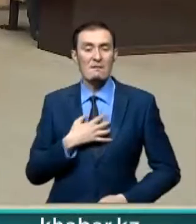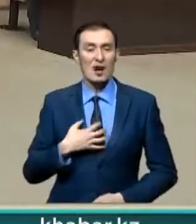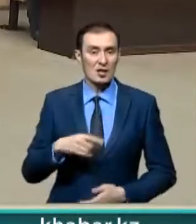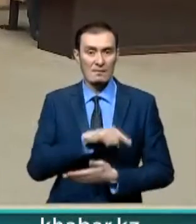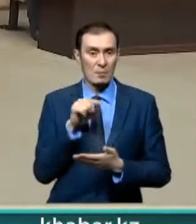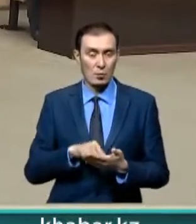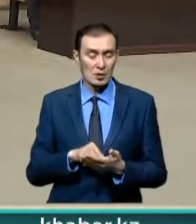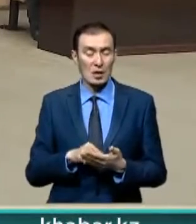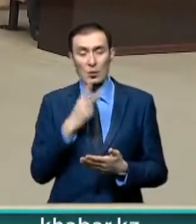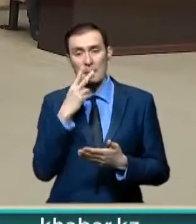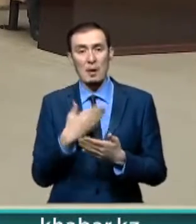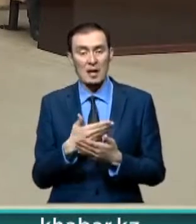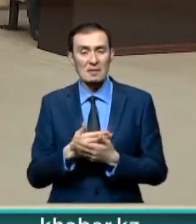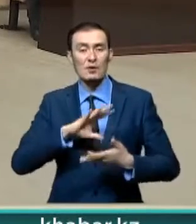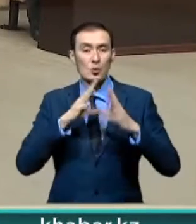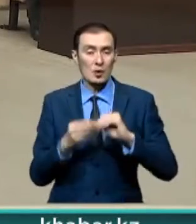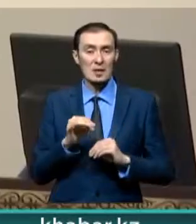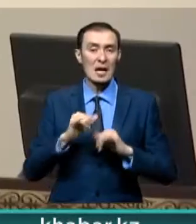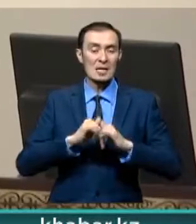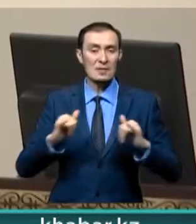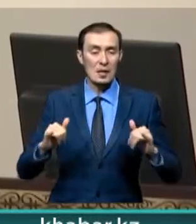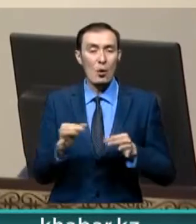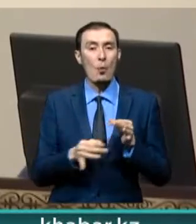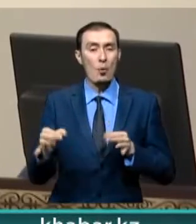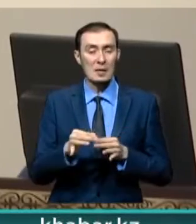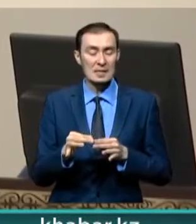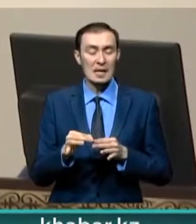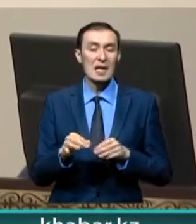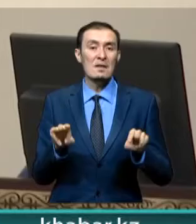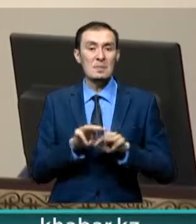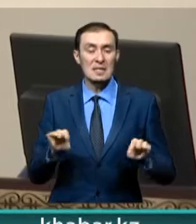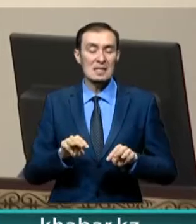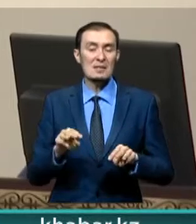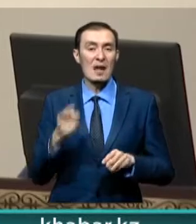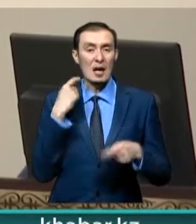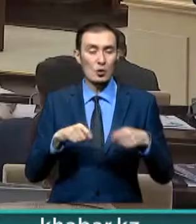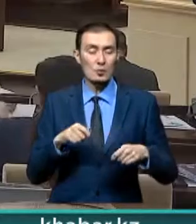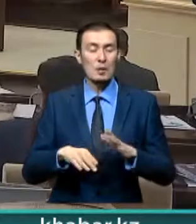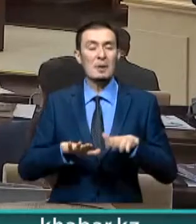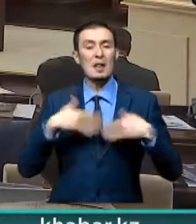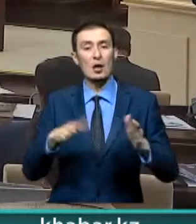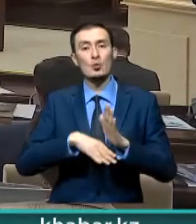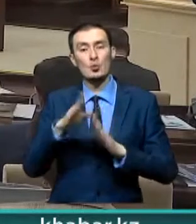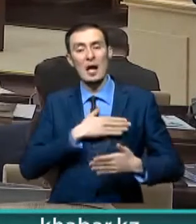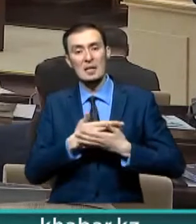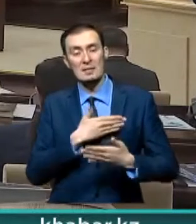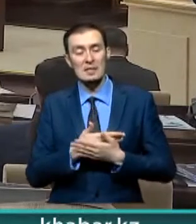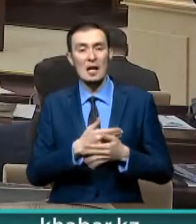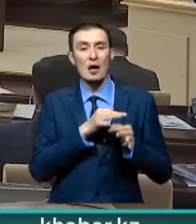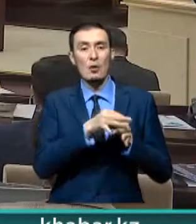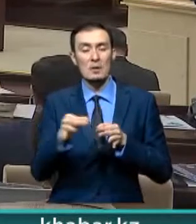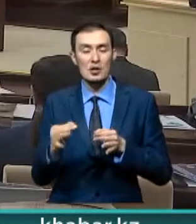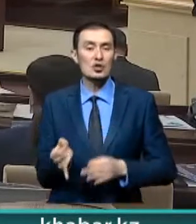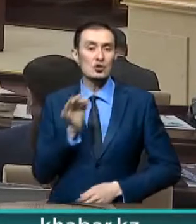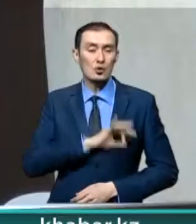он и отражается на социальном развитии региона в mynuts экономики предлагают улучшить экономическую активность на местном уровне за